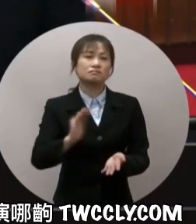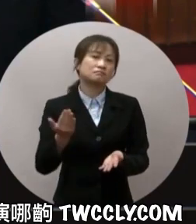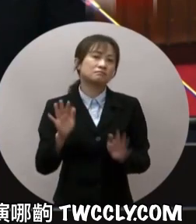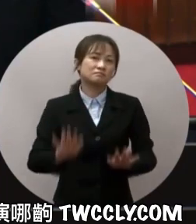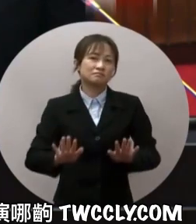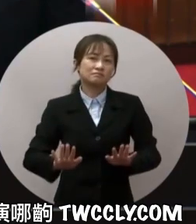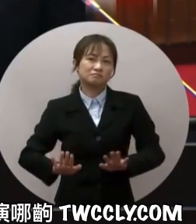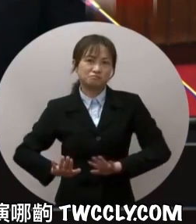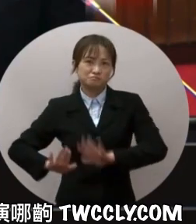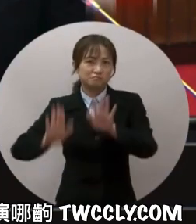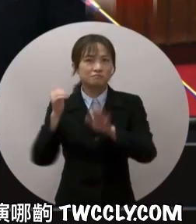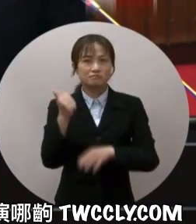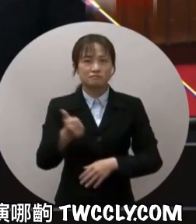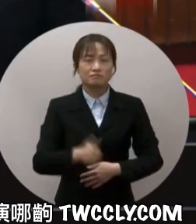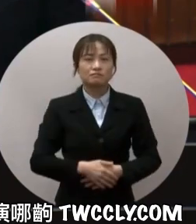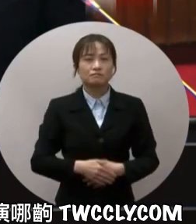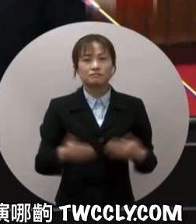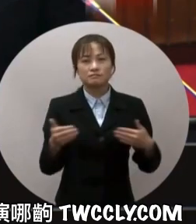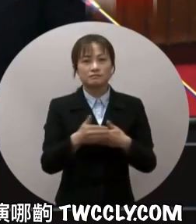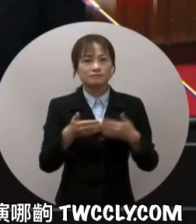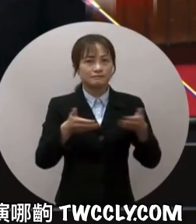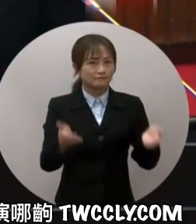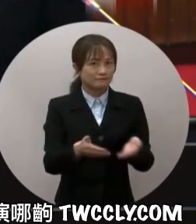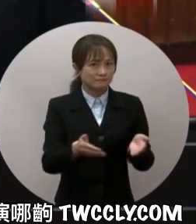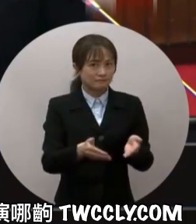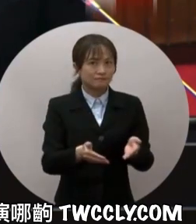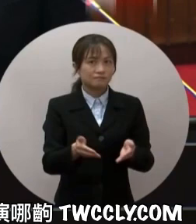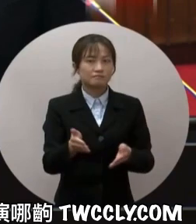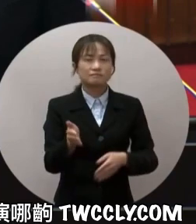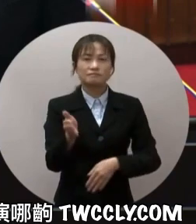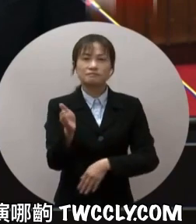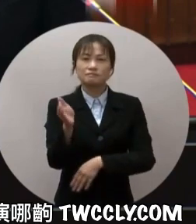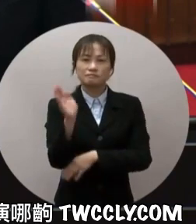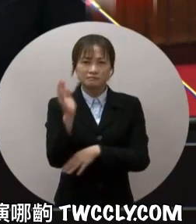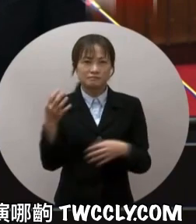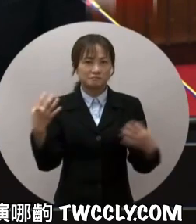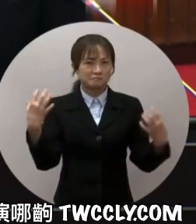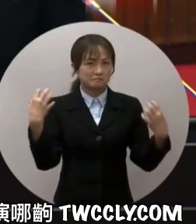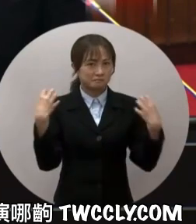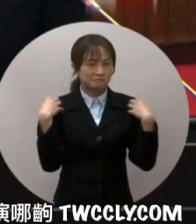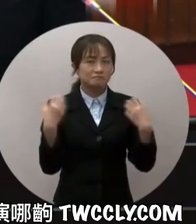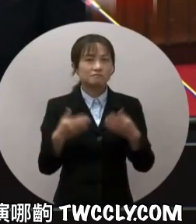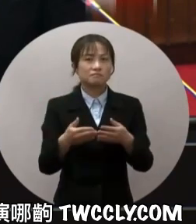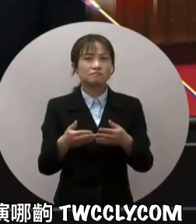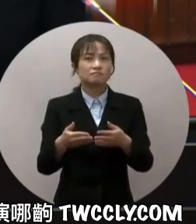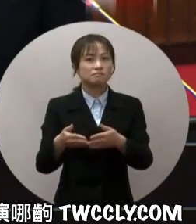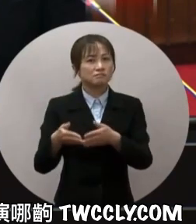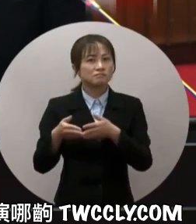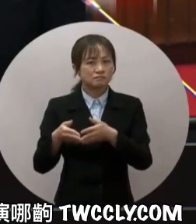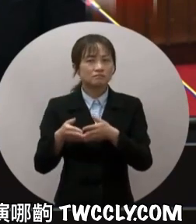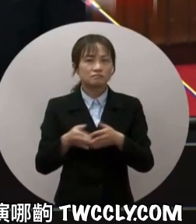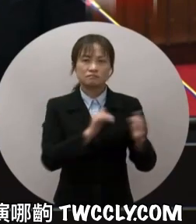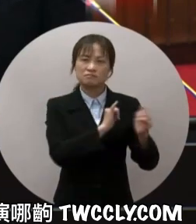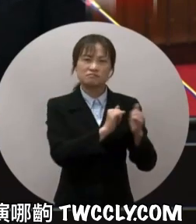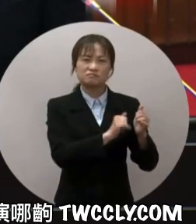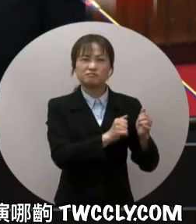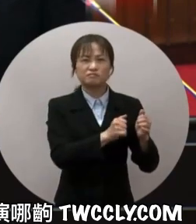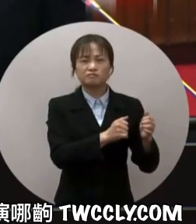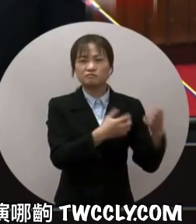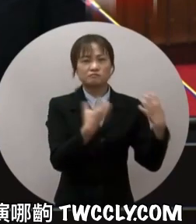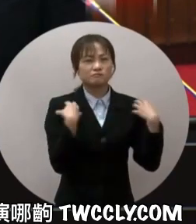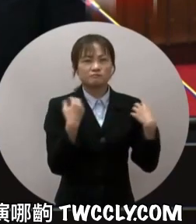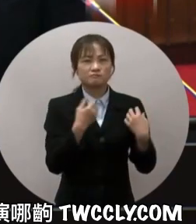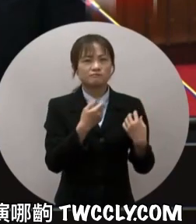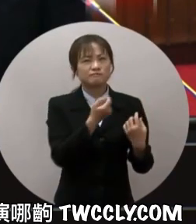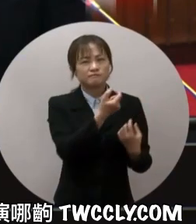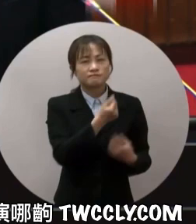其實交通建設對於整個很重大特別是政府能夠做的事情很多不是民間人做那政府做了重大的建設下去之後對